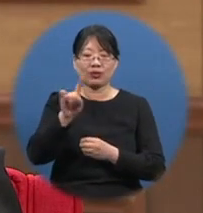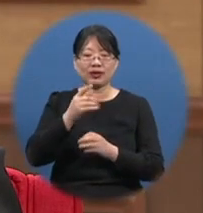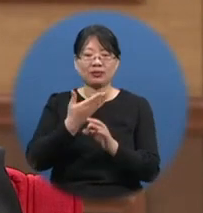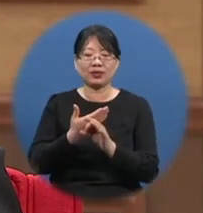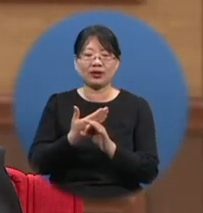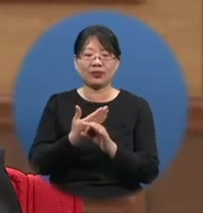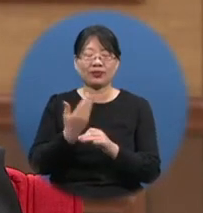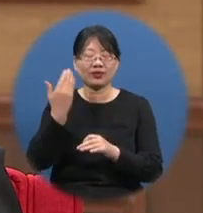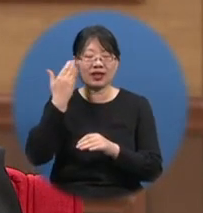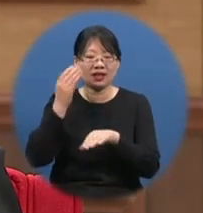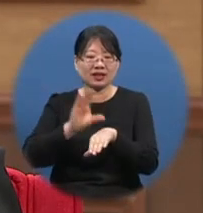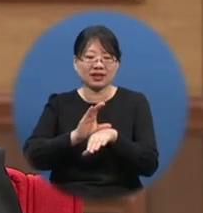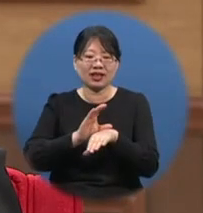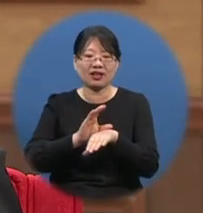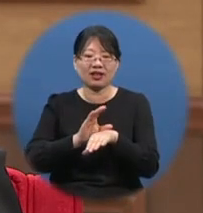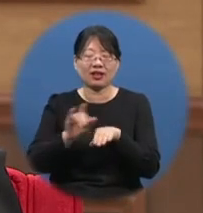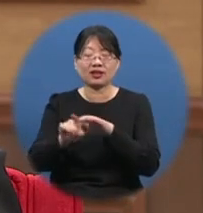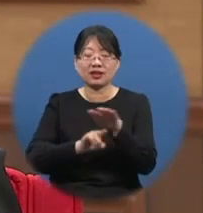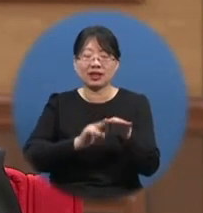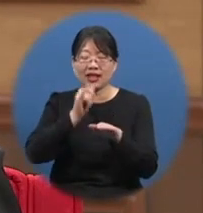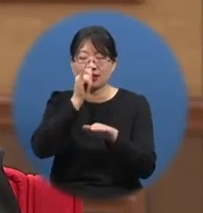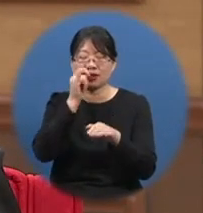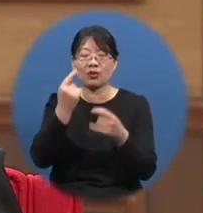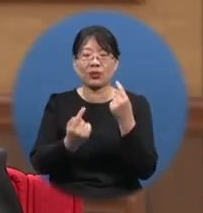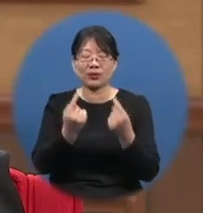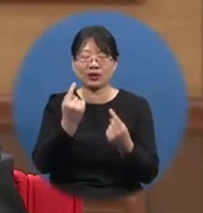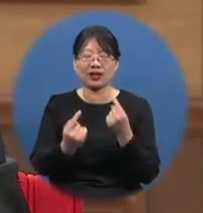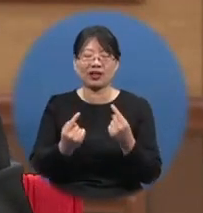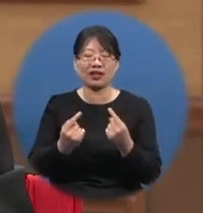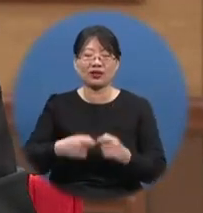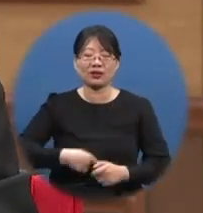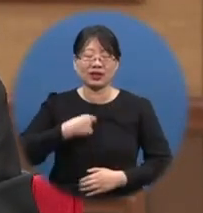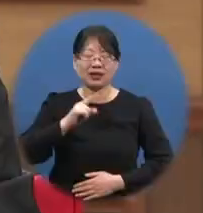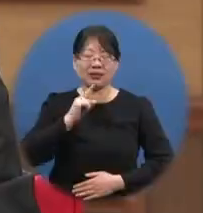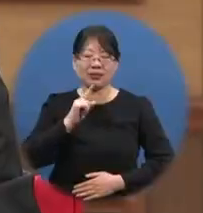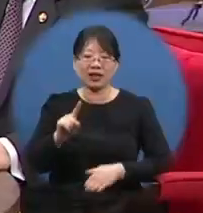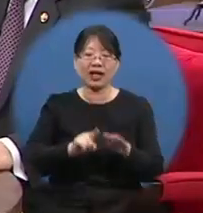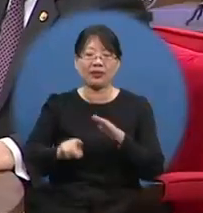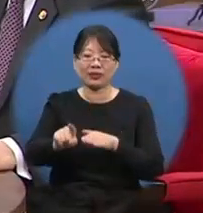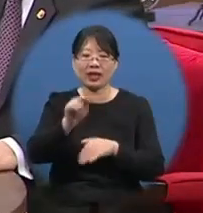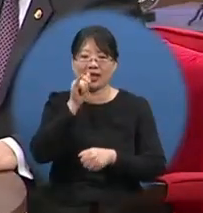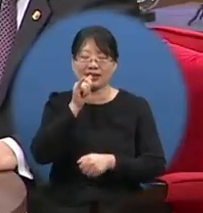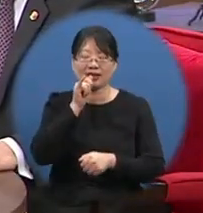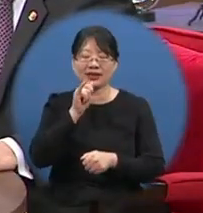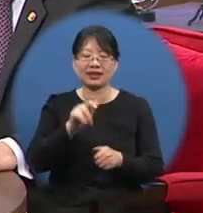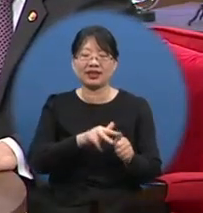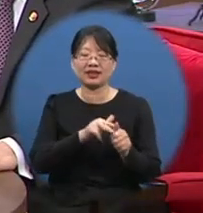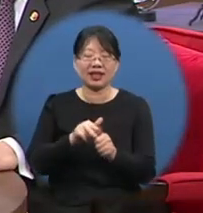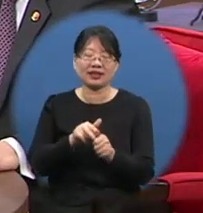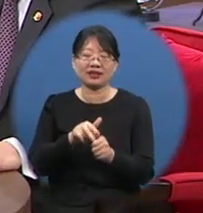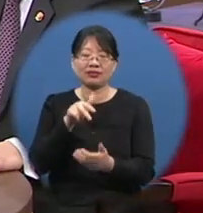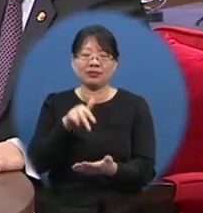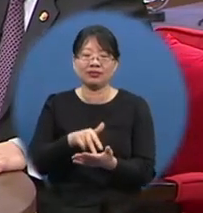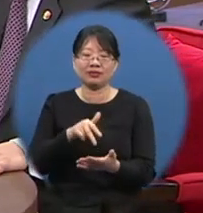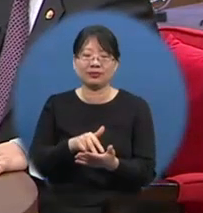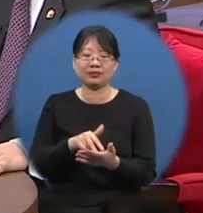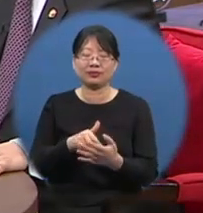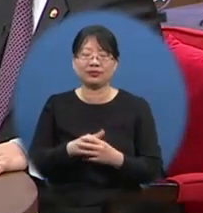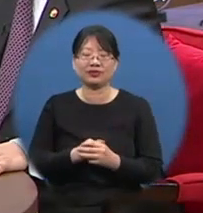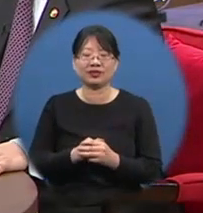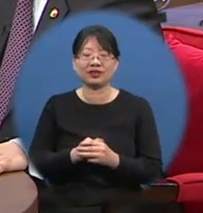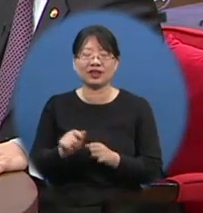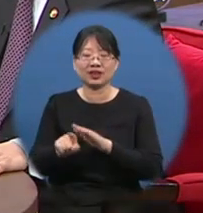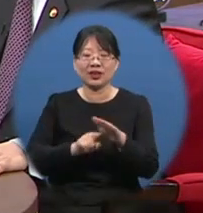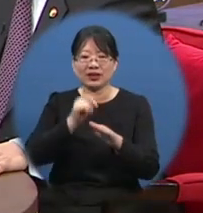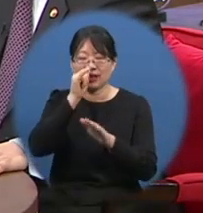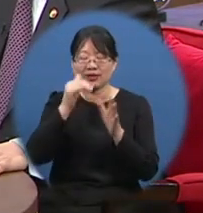것은 인공지능이 뒤떨어졌다는 것보다도 네. 사실은 그 앞단에 있는 데이터 쪽이 네, 처져